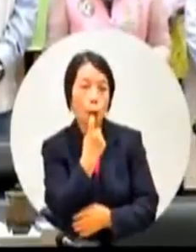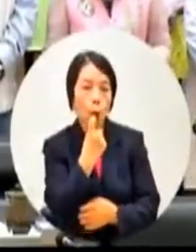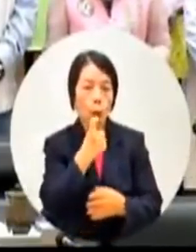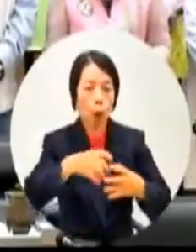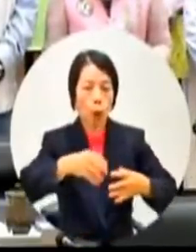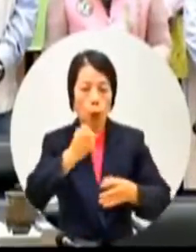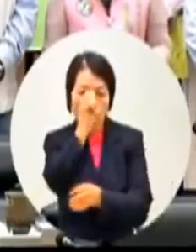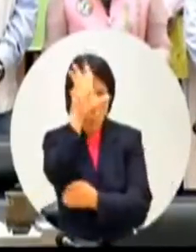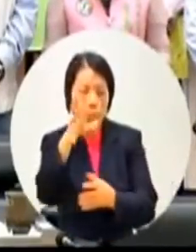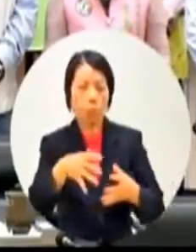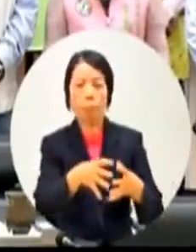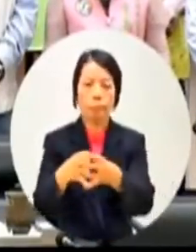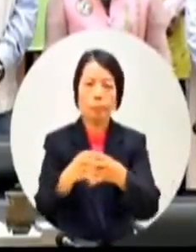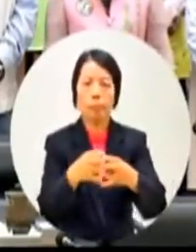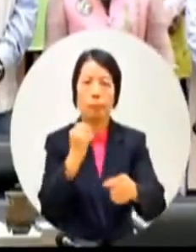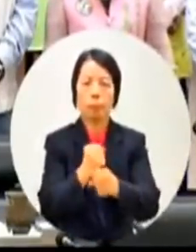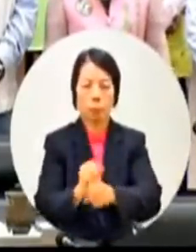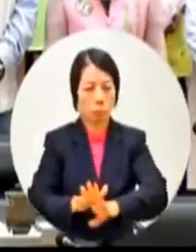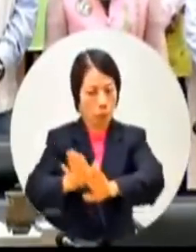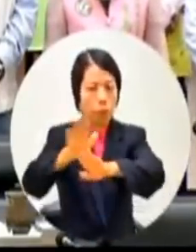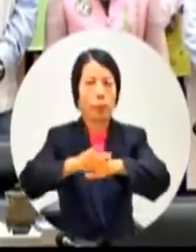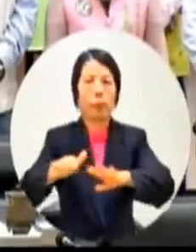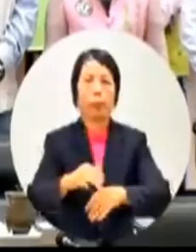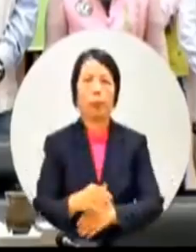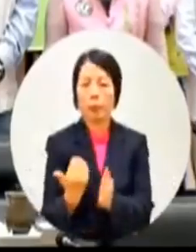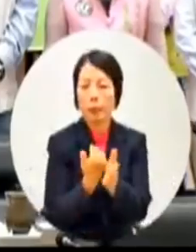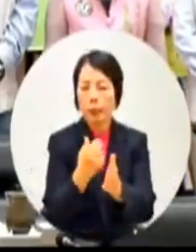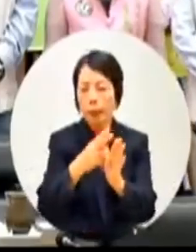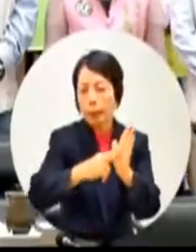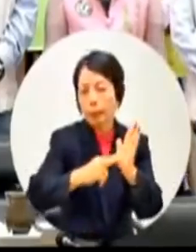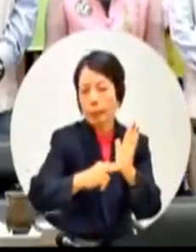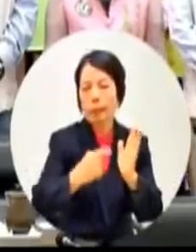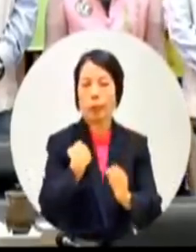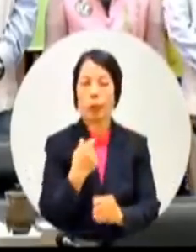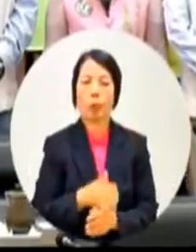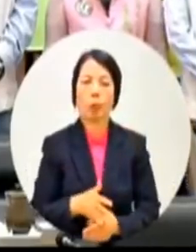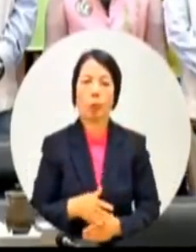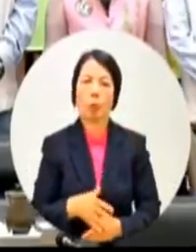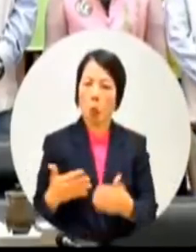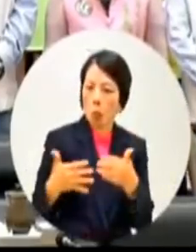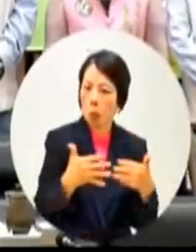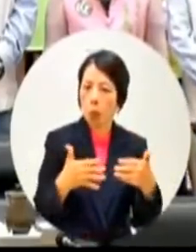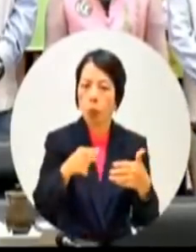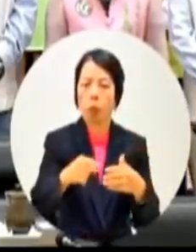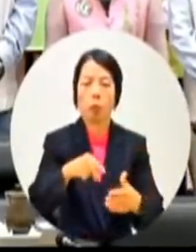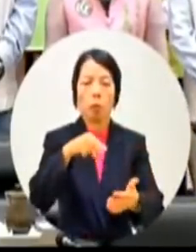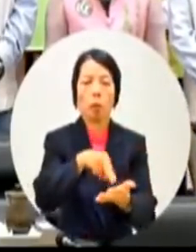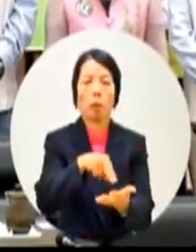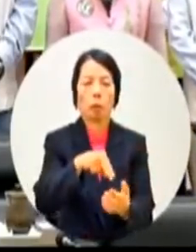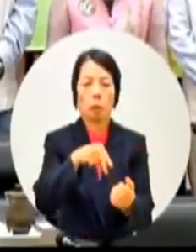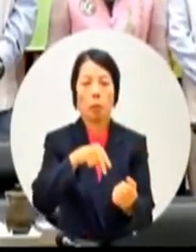拄啊讲，我拄啊问的问题，就包括的立法院，我们也没有送到北京去审查